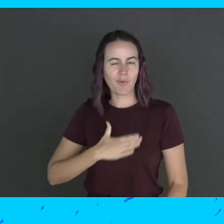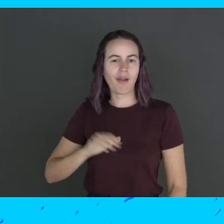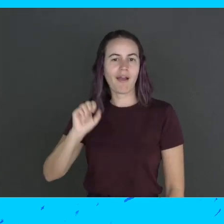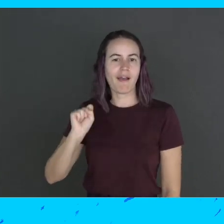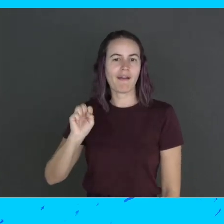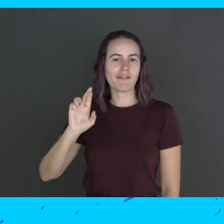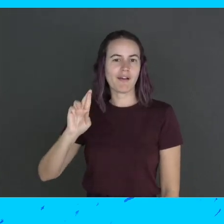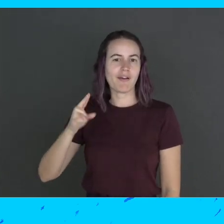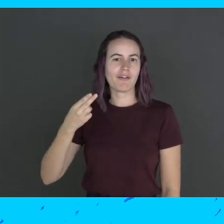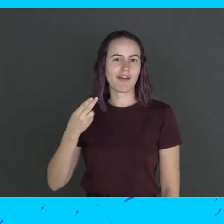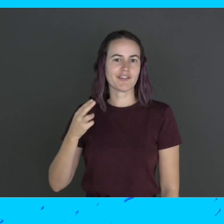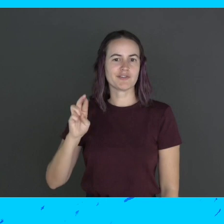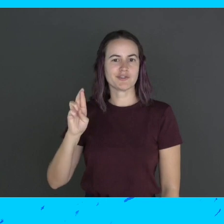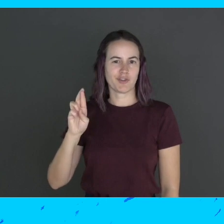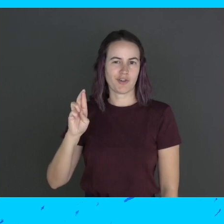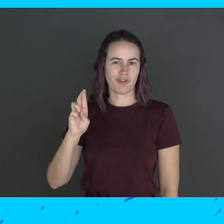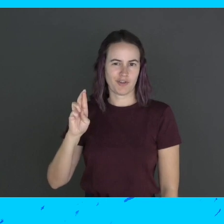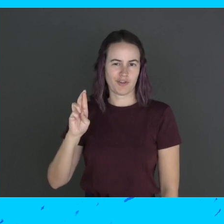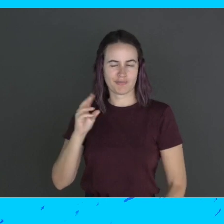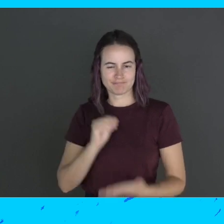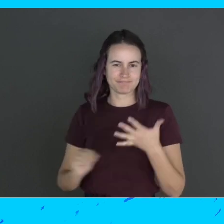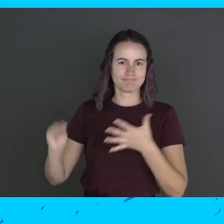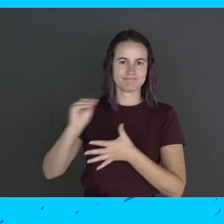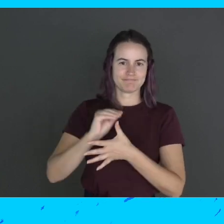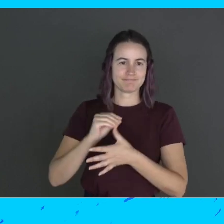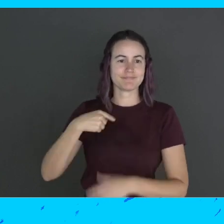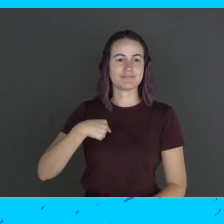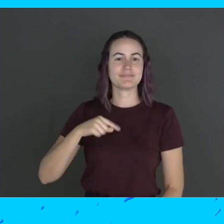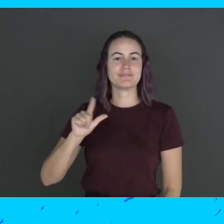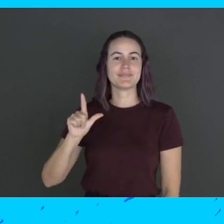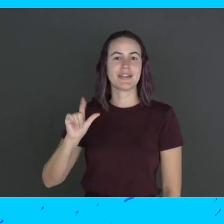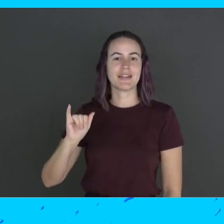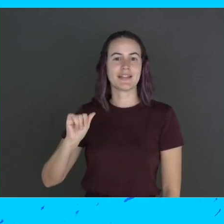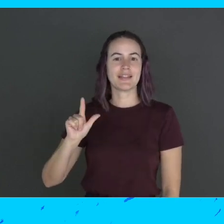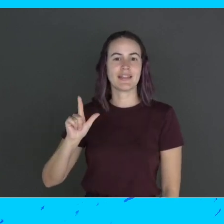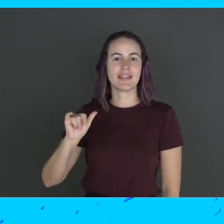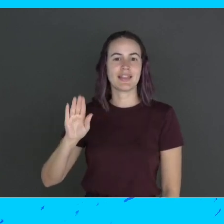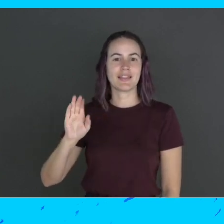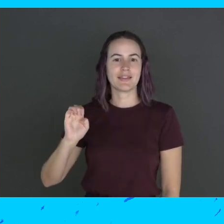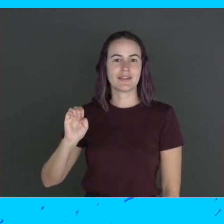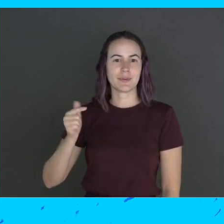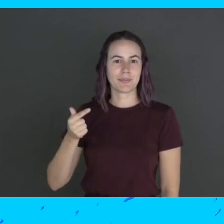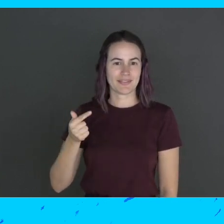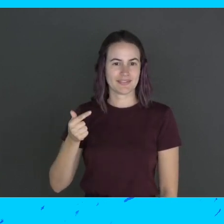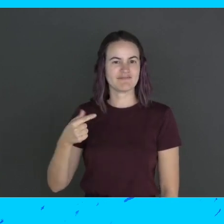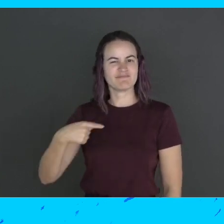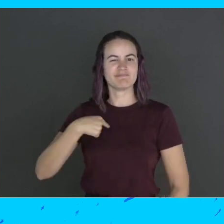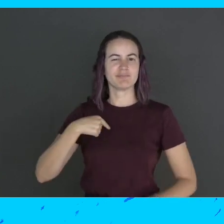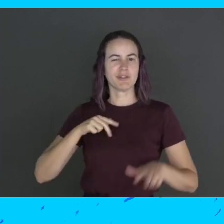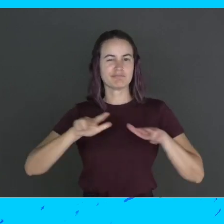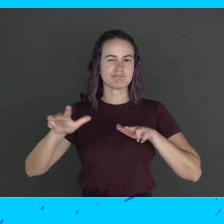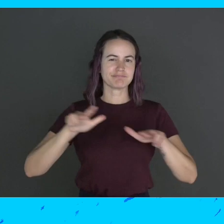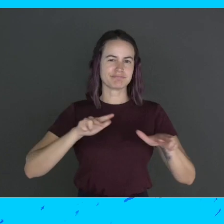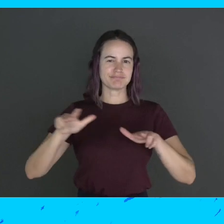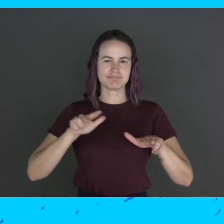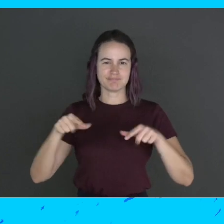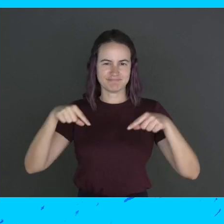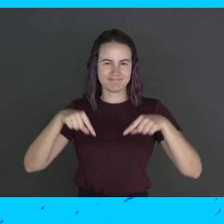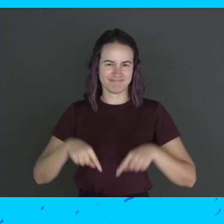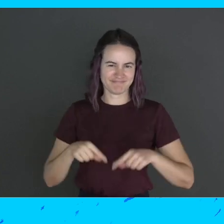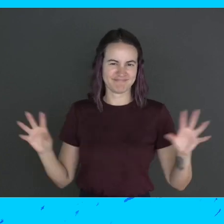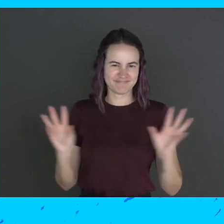Forum Global Adolescent. Aujourd'hui, on va parler sur les évidences pour et